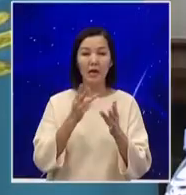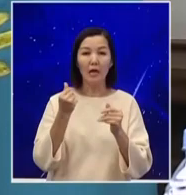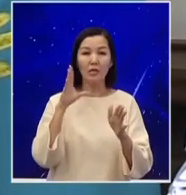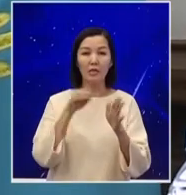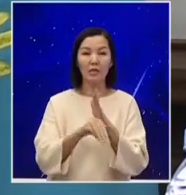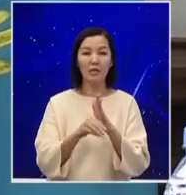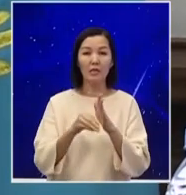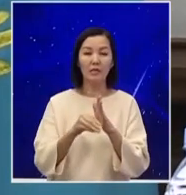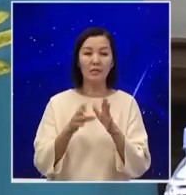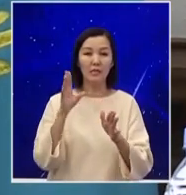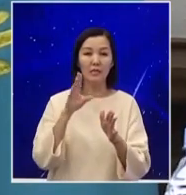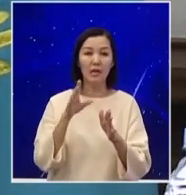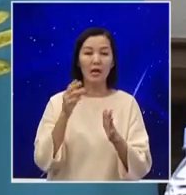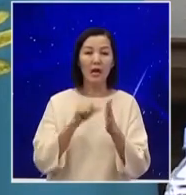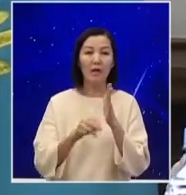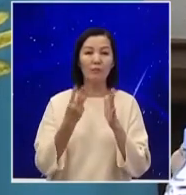енгізіліпті –